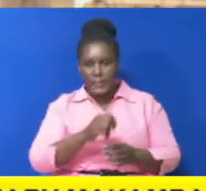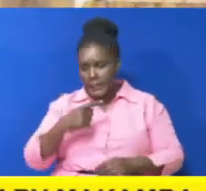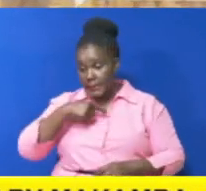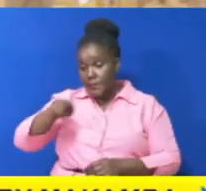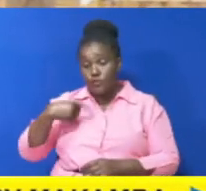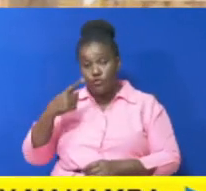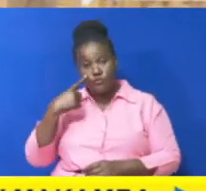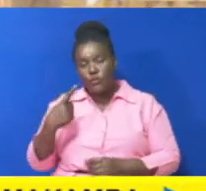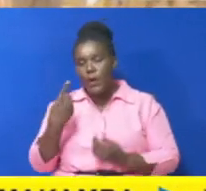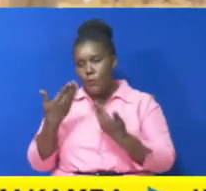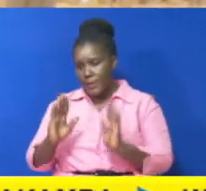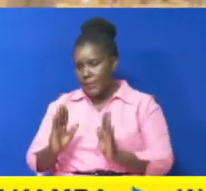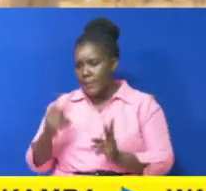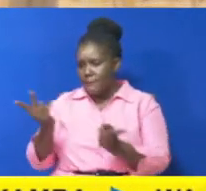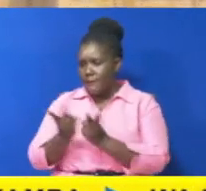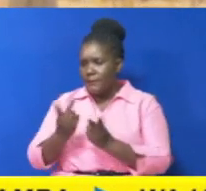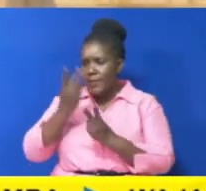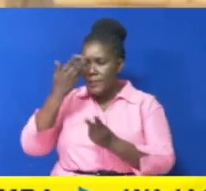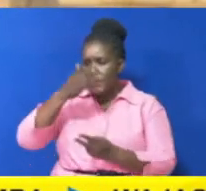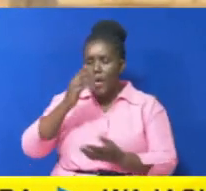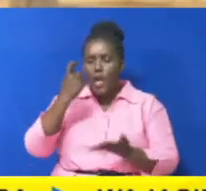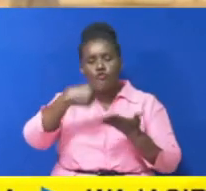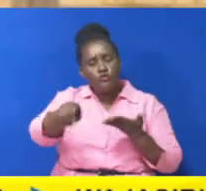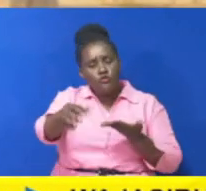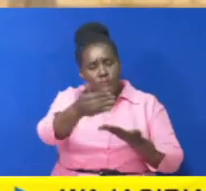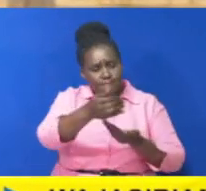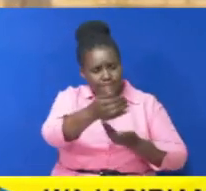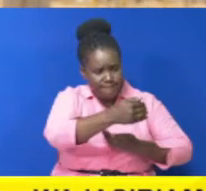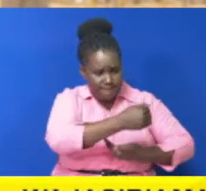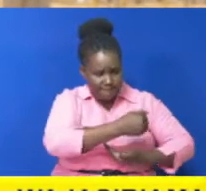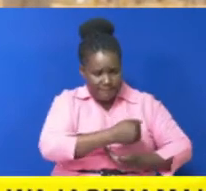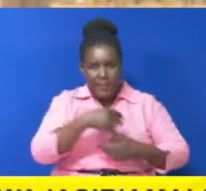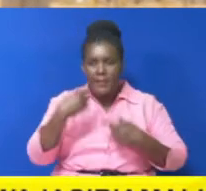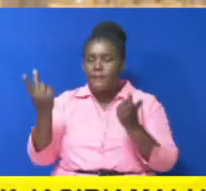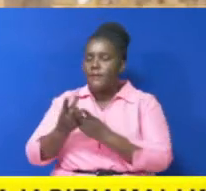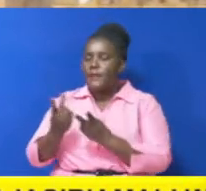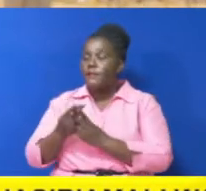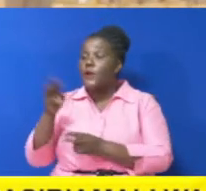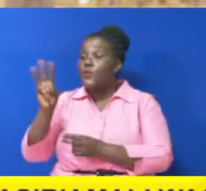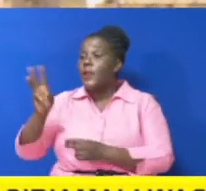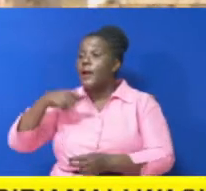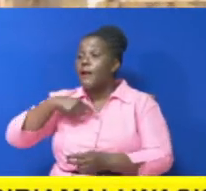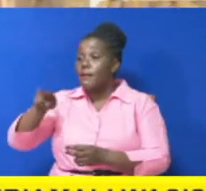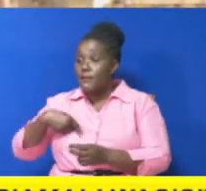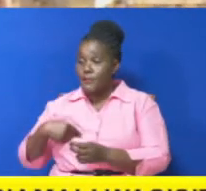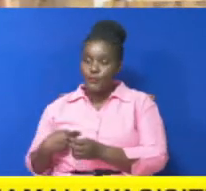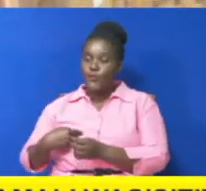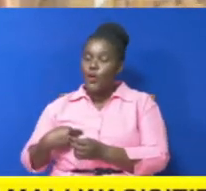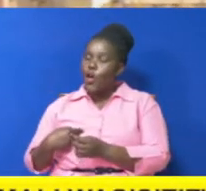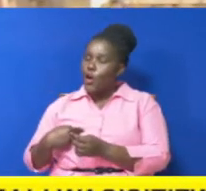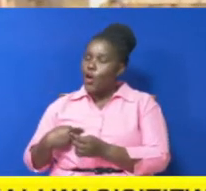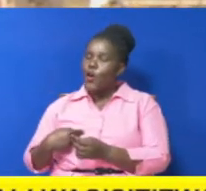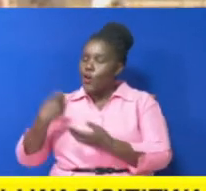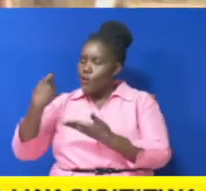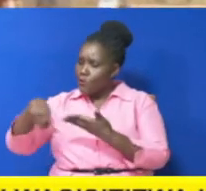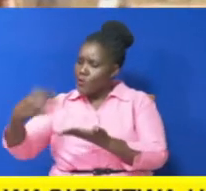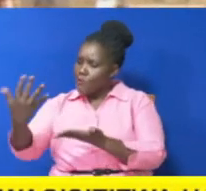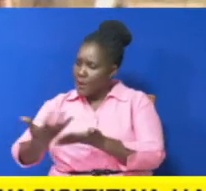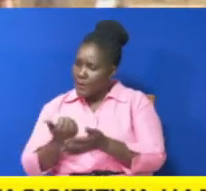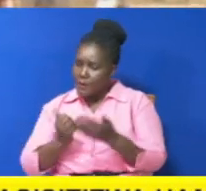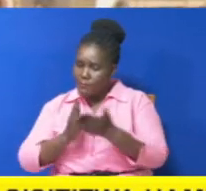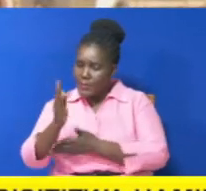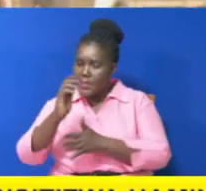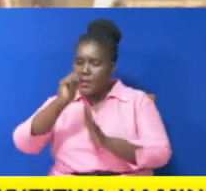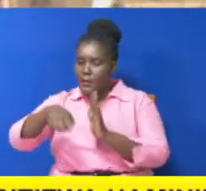tunaziona hapa, tuna mapato ya serikali tunayaona hapa, lakini tunaona ushuru kwenye halmashauri zetu unapatikana kupitia kiwanda hiki. Lakini